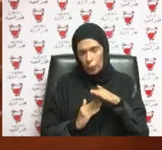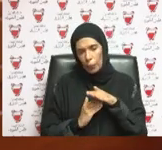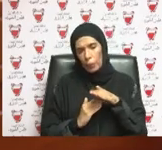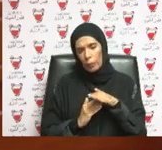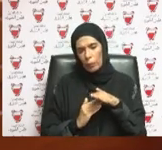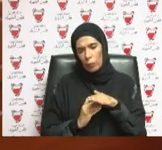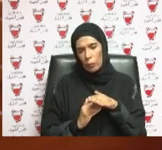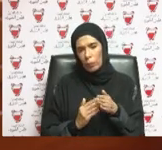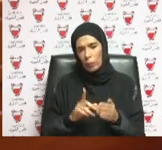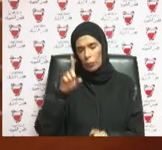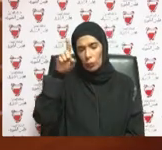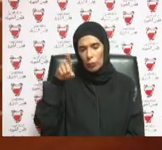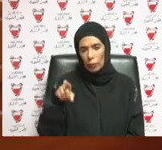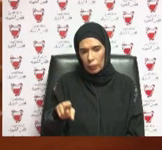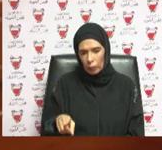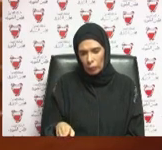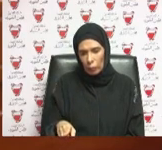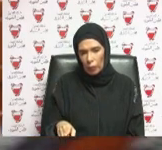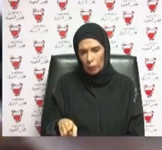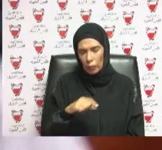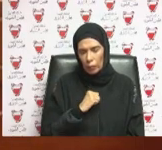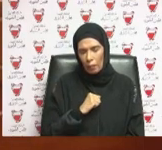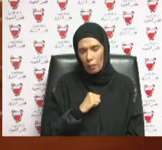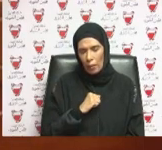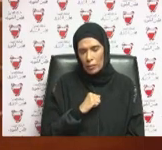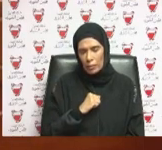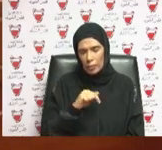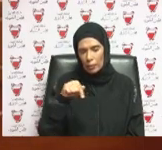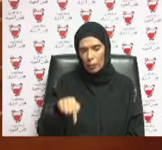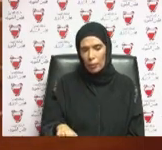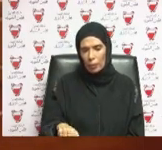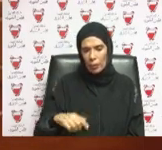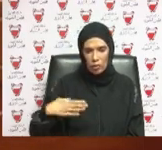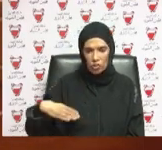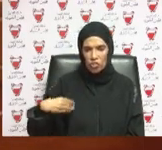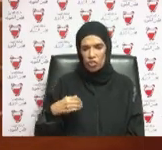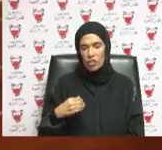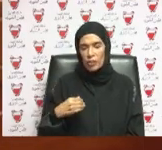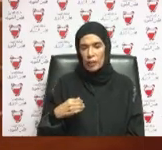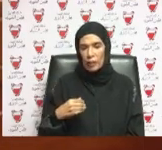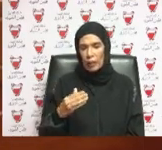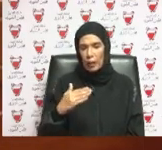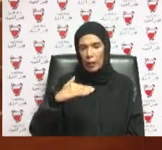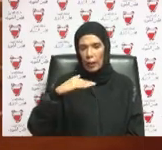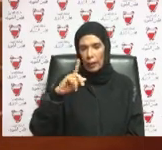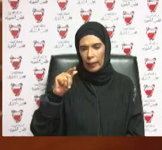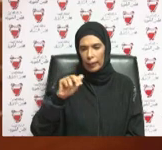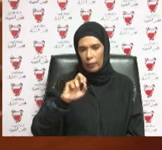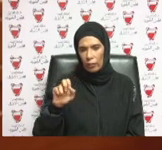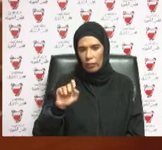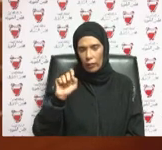نقف اليوم ونؤبن صاحب السمو الملكي الأمير خليفة بن سلمان الخليفة رحمة الله